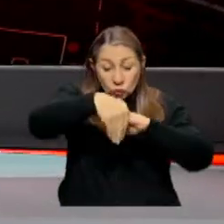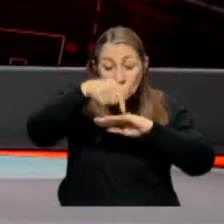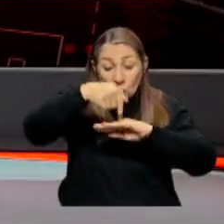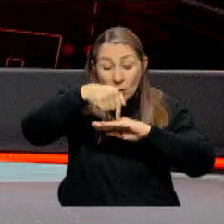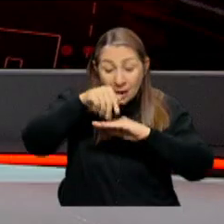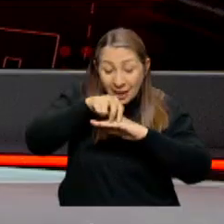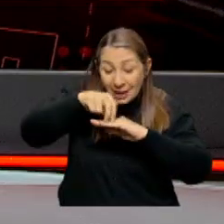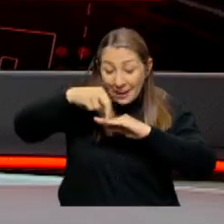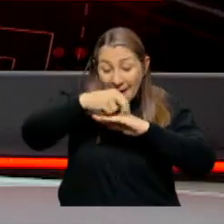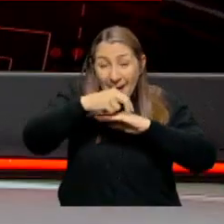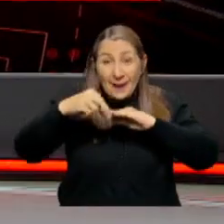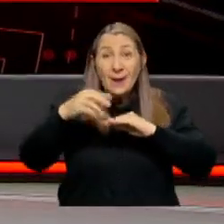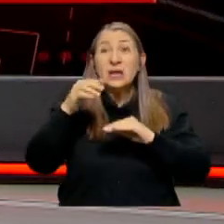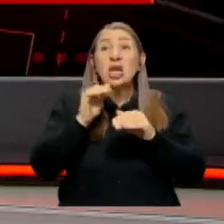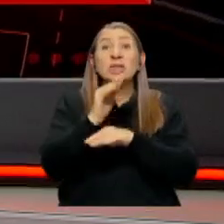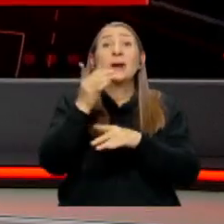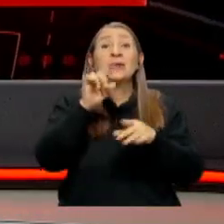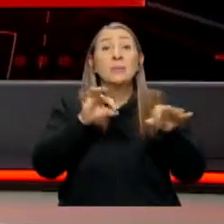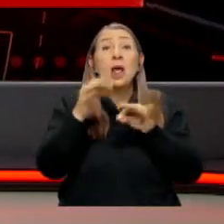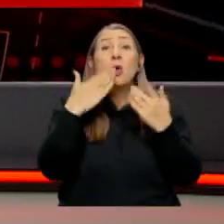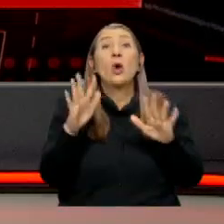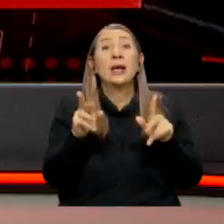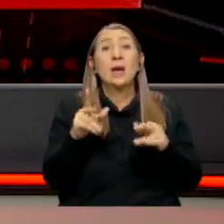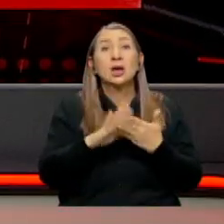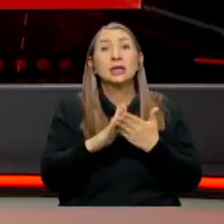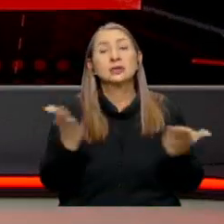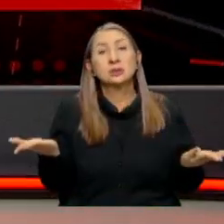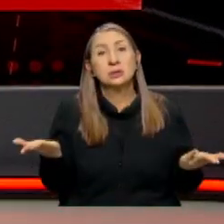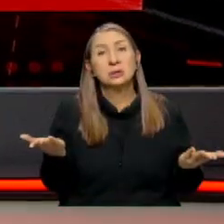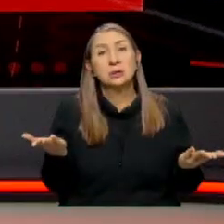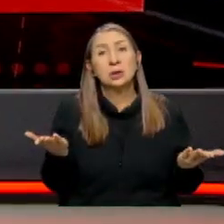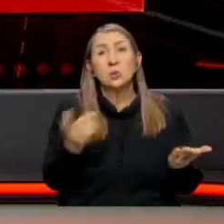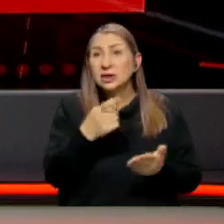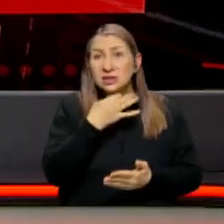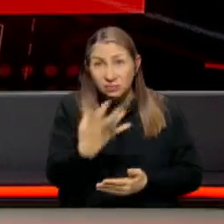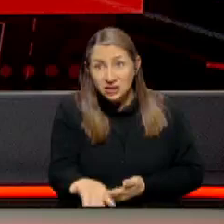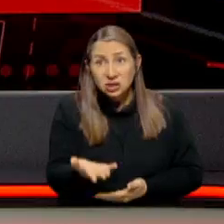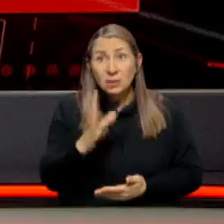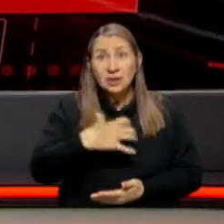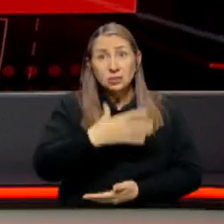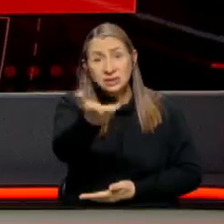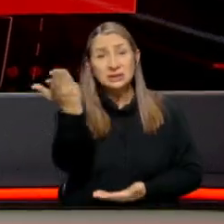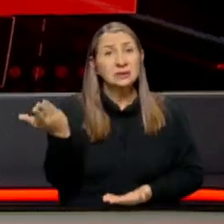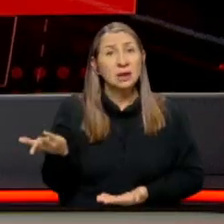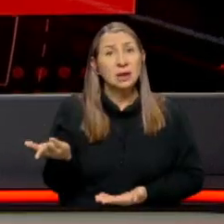yaşamaktan başka bir plan olmayan bir ülke olamaz arkadaş Buna müsaade mi edeceğiz patron Sizsiniz ya